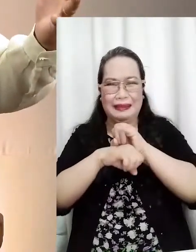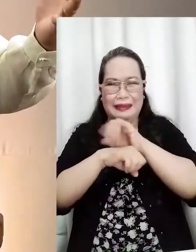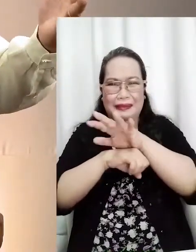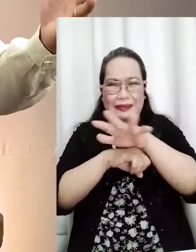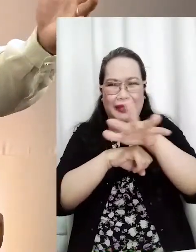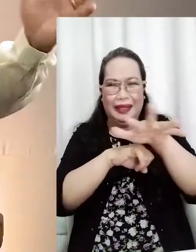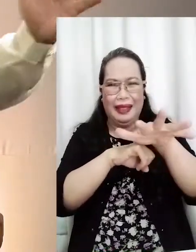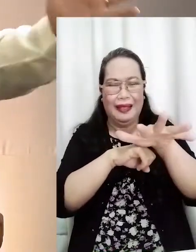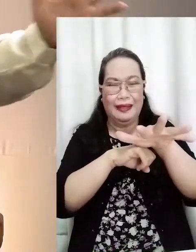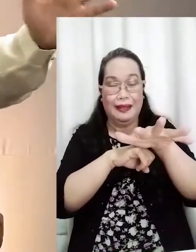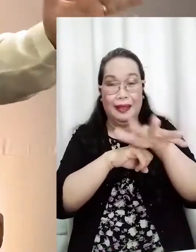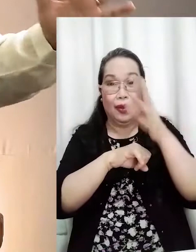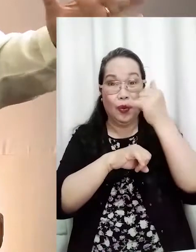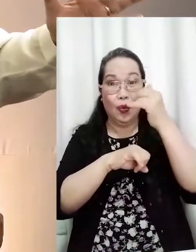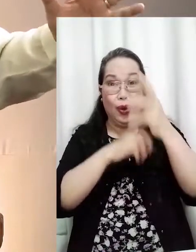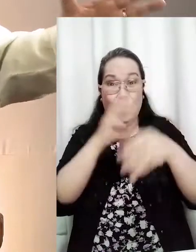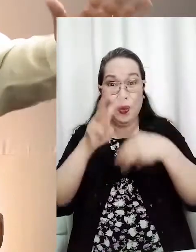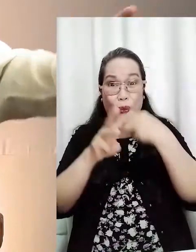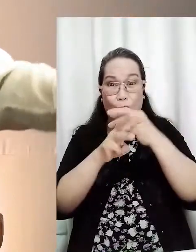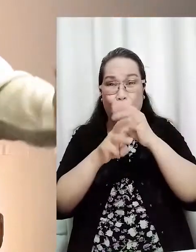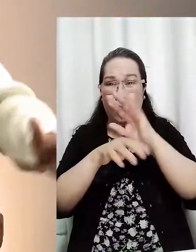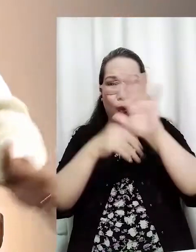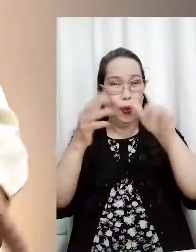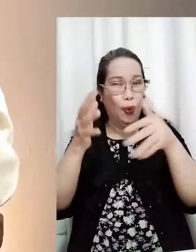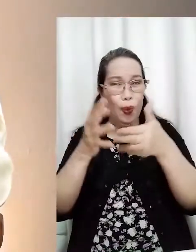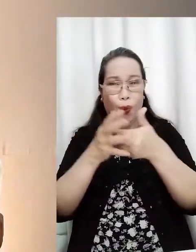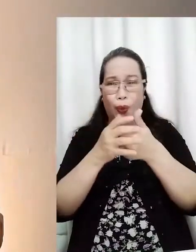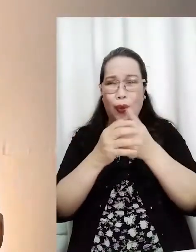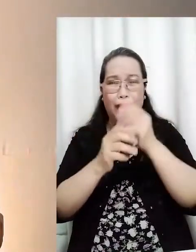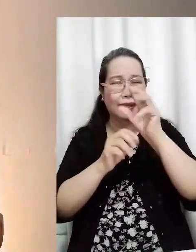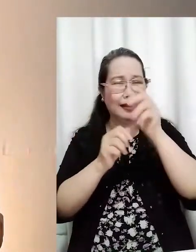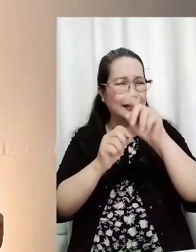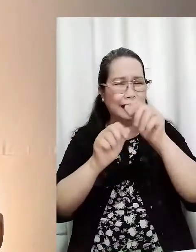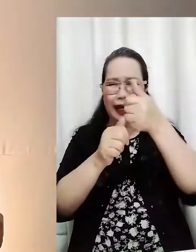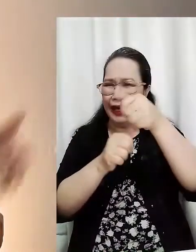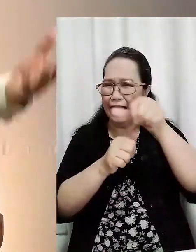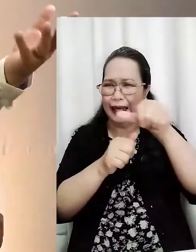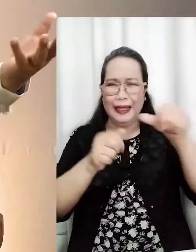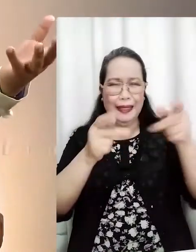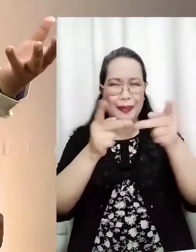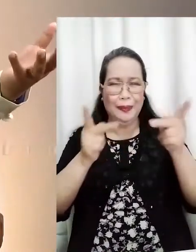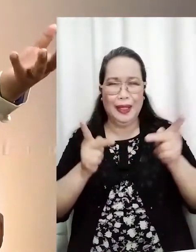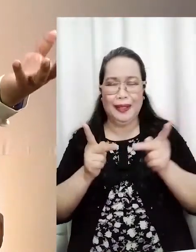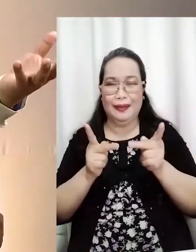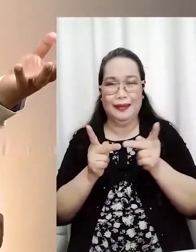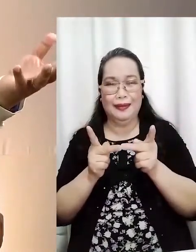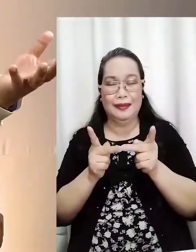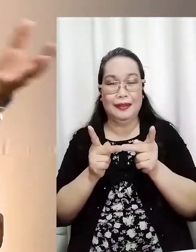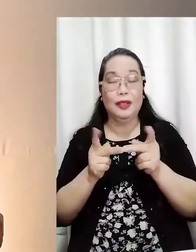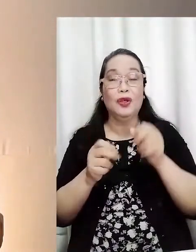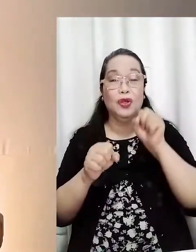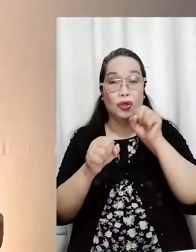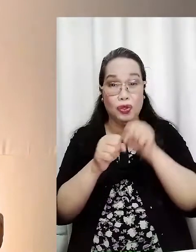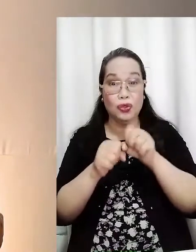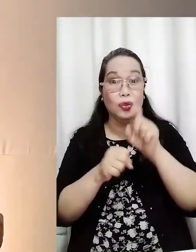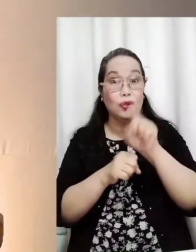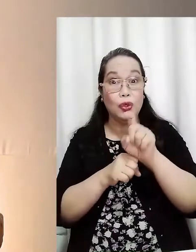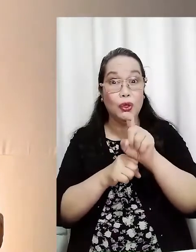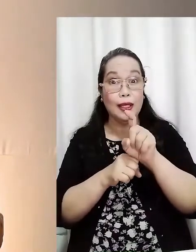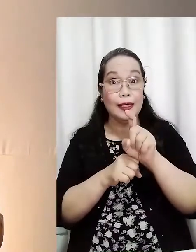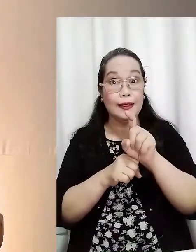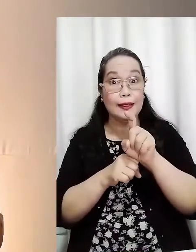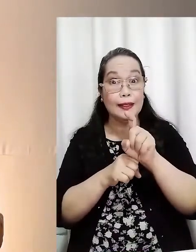eh. Nangyayari ang infection kung saan-saan. Dapat, anong turo sa atin? Dapat lagi